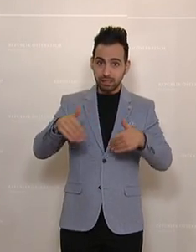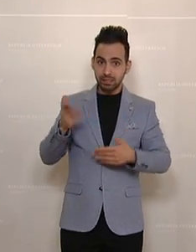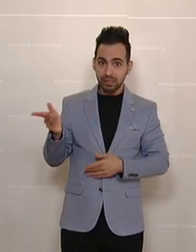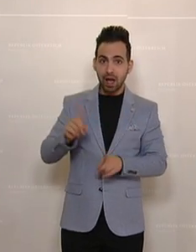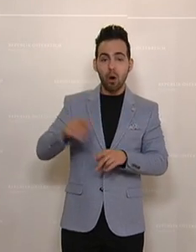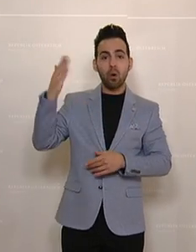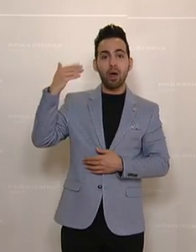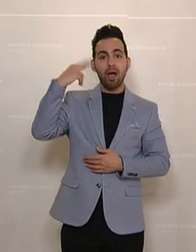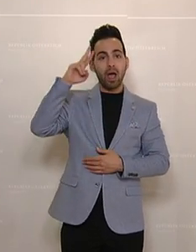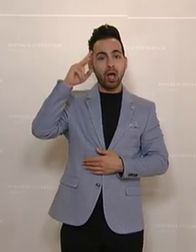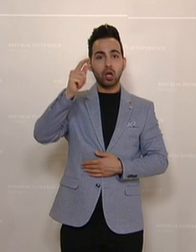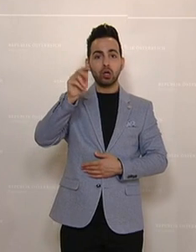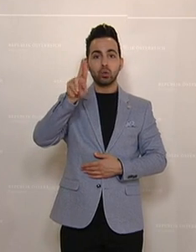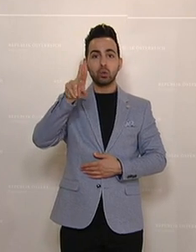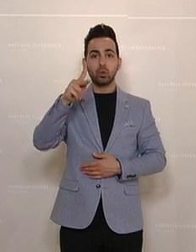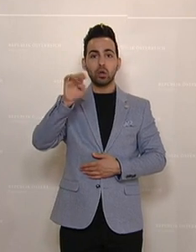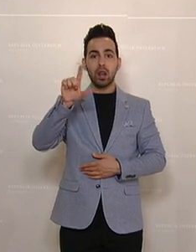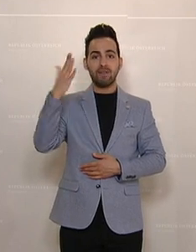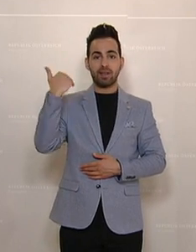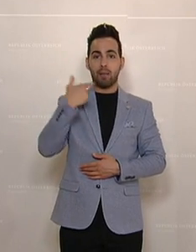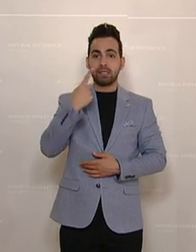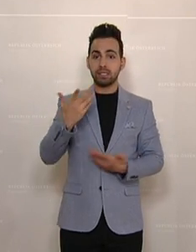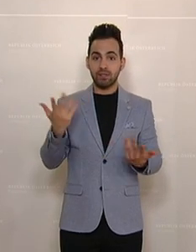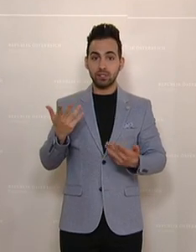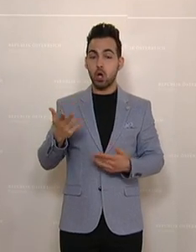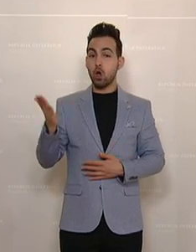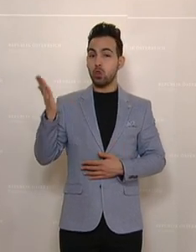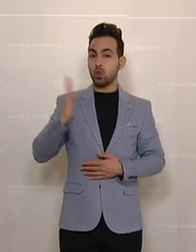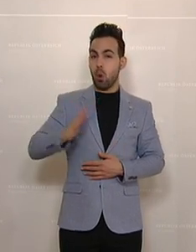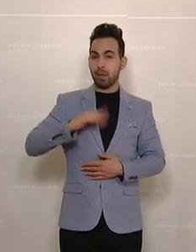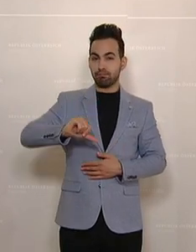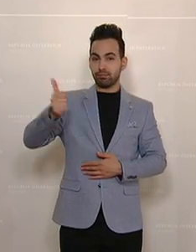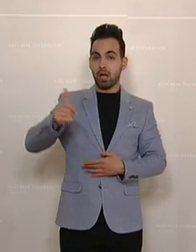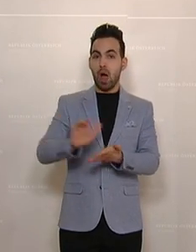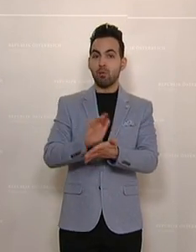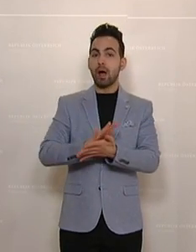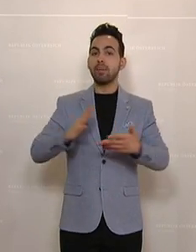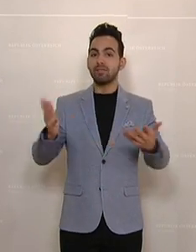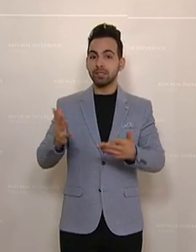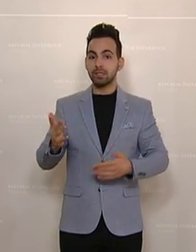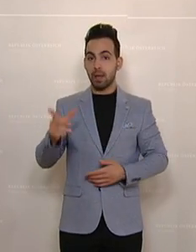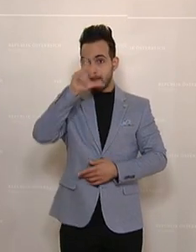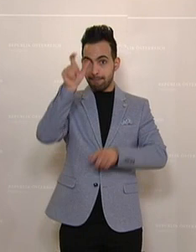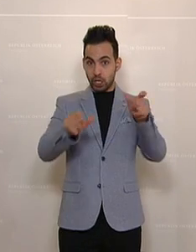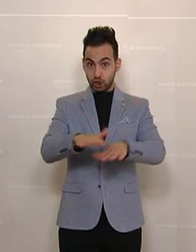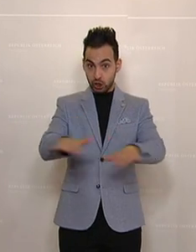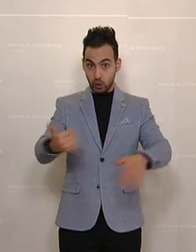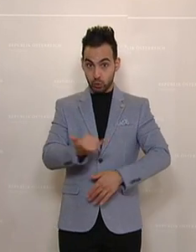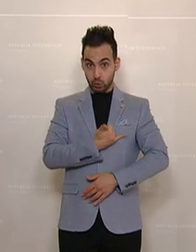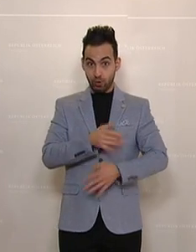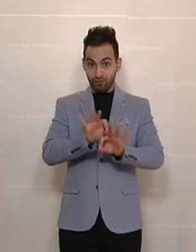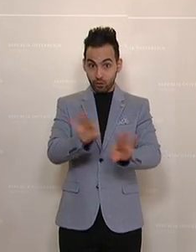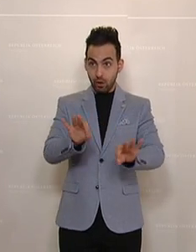hat es mal so schön formuliert: Die nobelste aller Aufgaben ist es, jungen Menschen die Welt